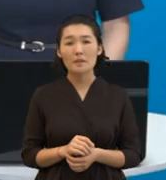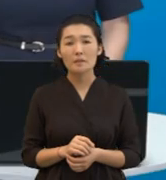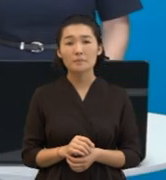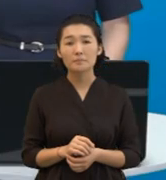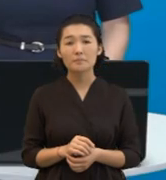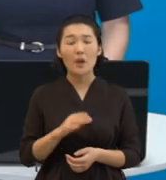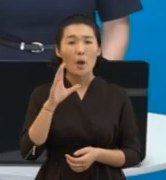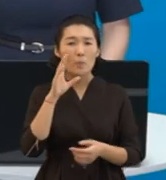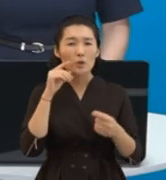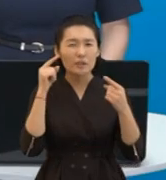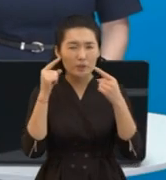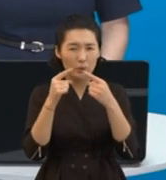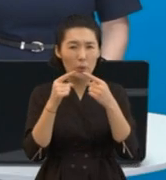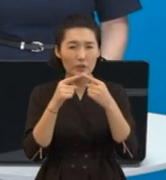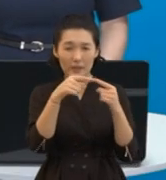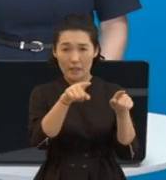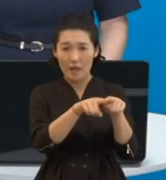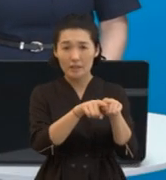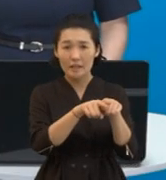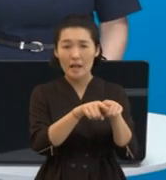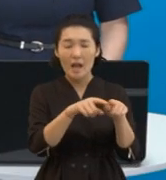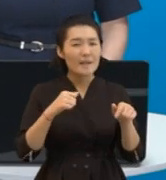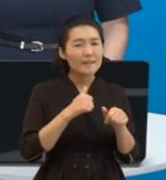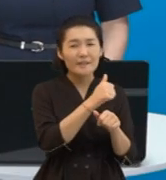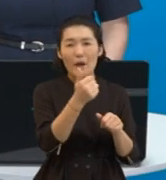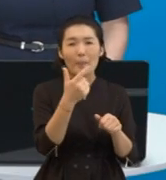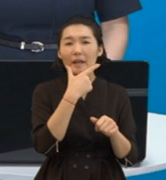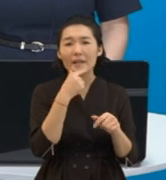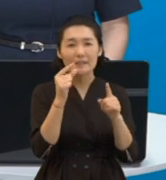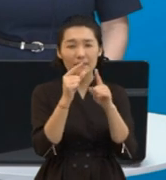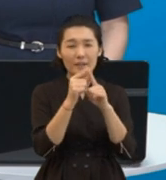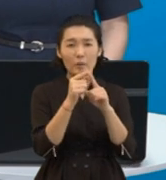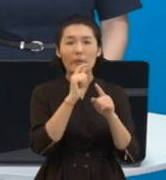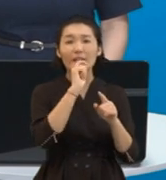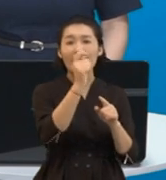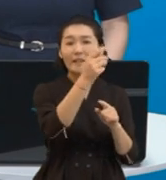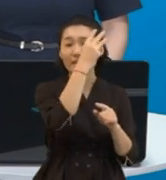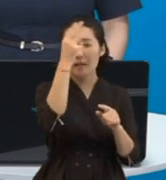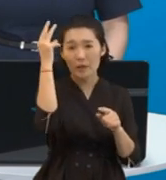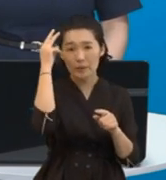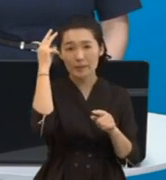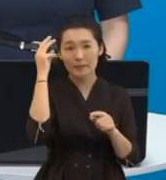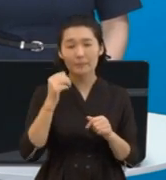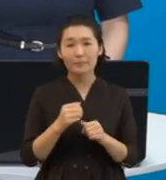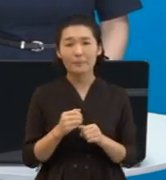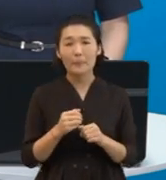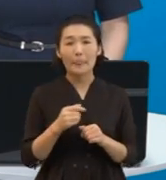можете точно так же самое красивое слово наградить коронкой подчеркните